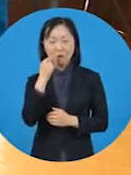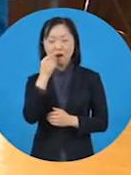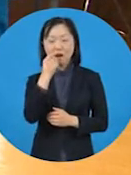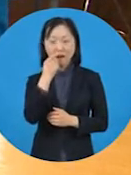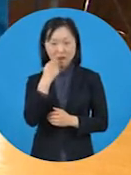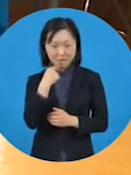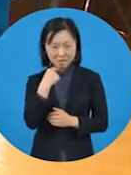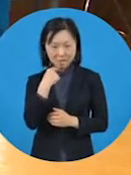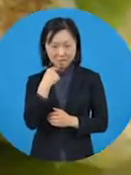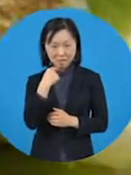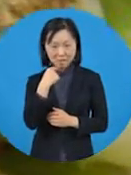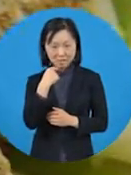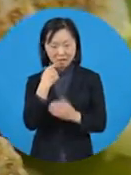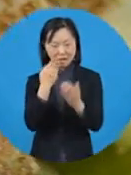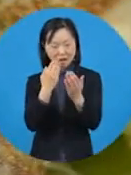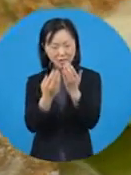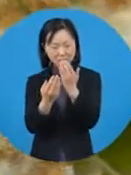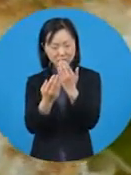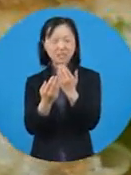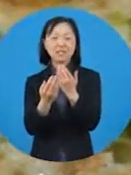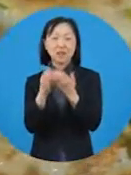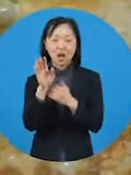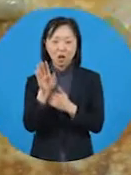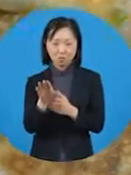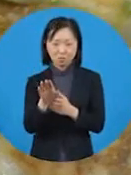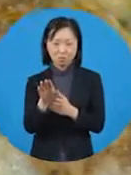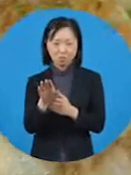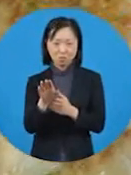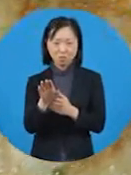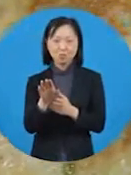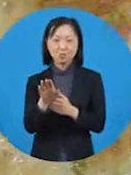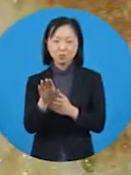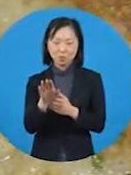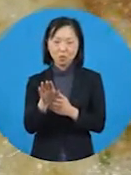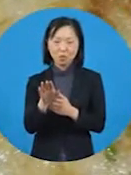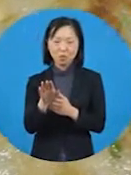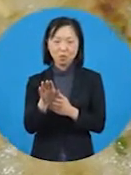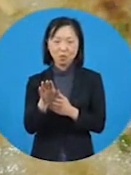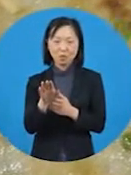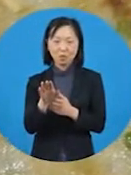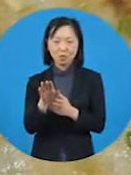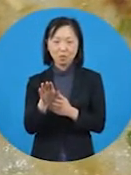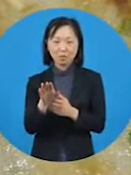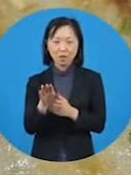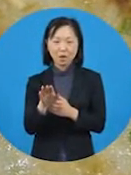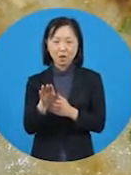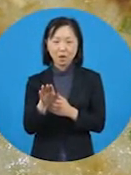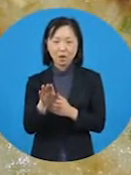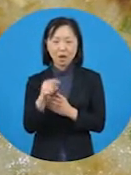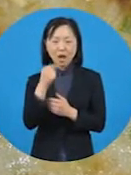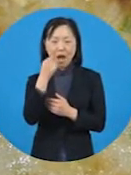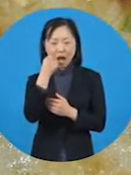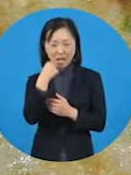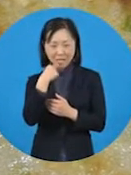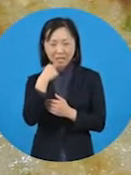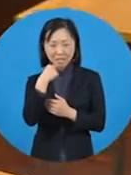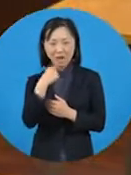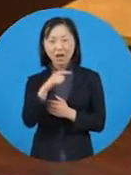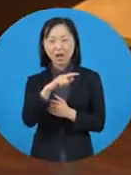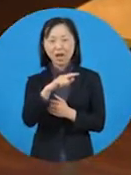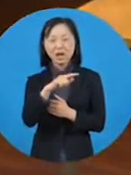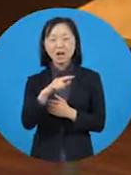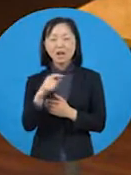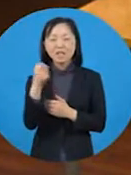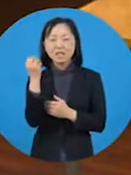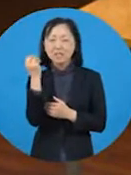里芋のうまみでこんなにしっかり味がするんですか？ そうですね、特にまあそんないろいろ味